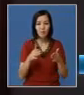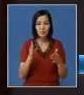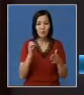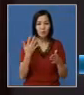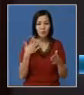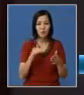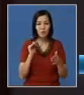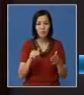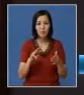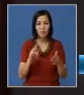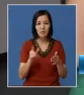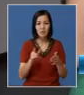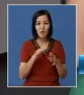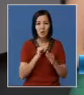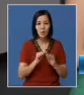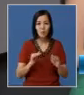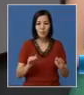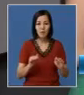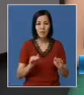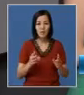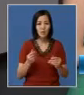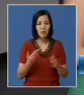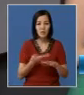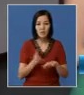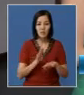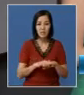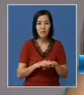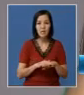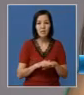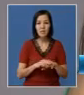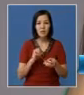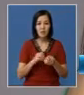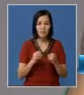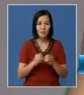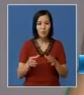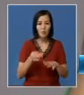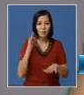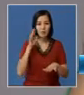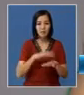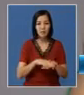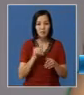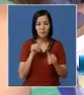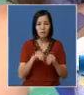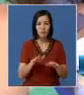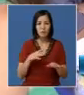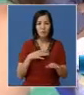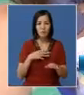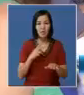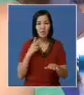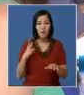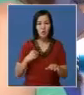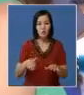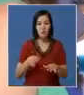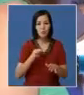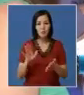450 мың теңге екен. Көп балалы анаға бұл қаражат ауыр тиіп отыр. Мәселесін Амандық Ғаббасұлы сөзге келместен шешіп берді. Қызы енді облыс